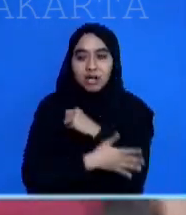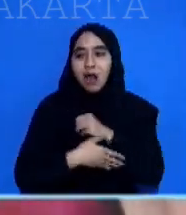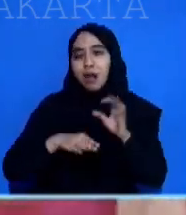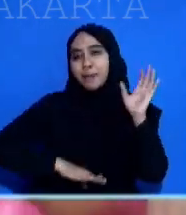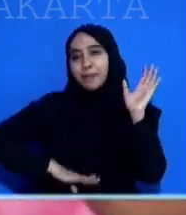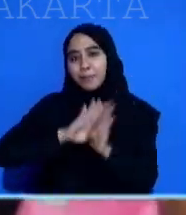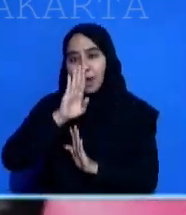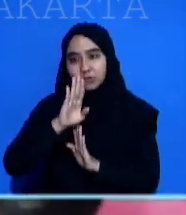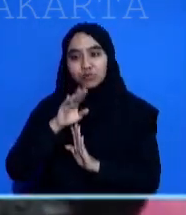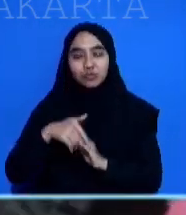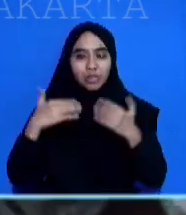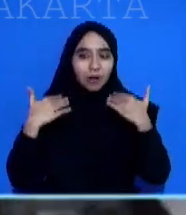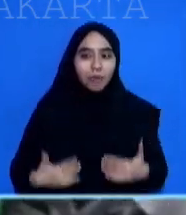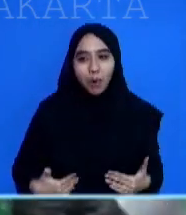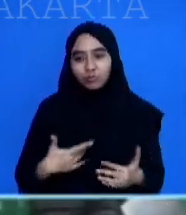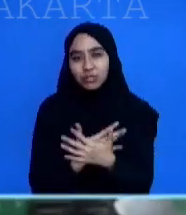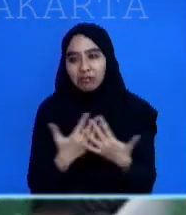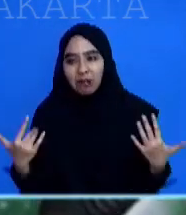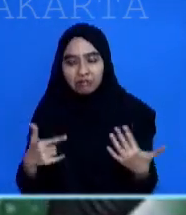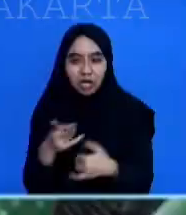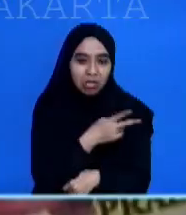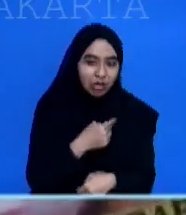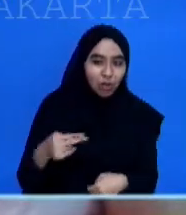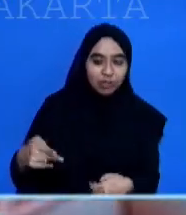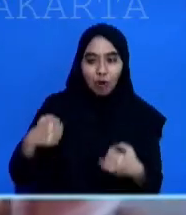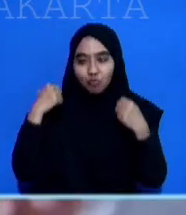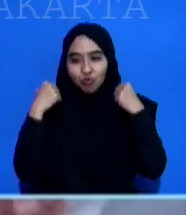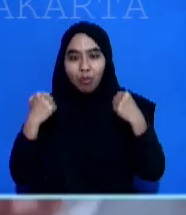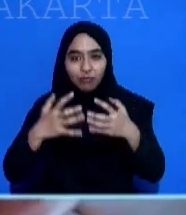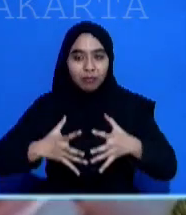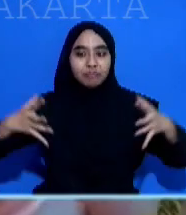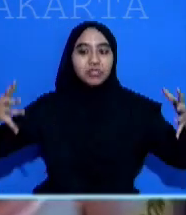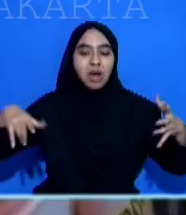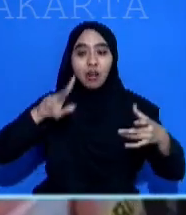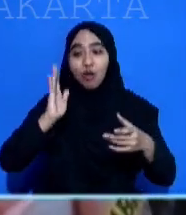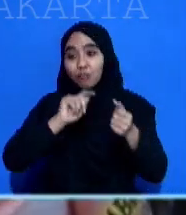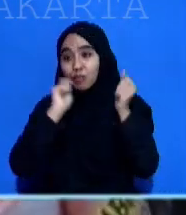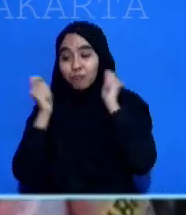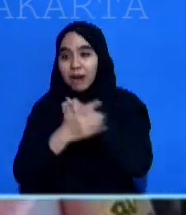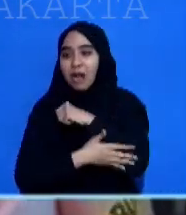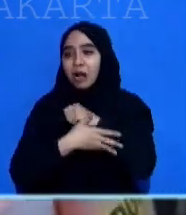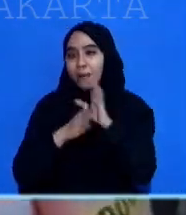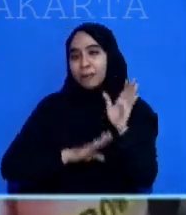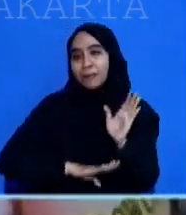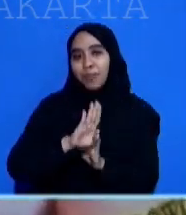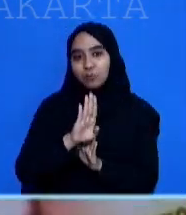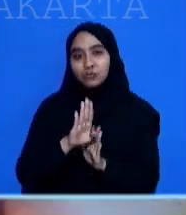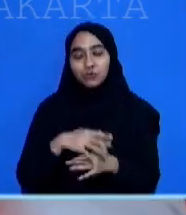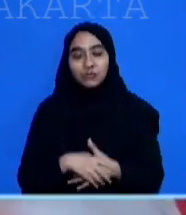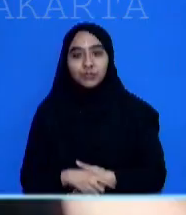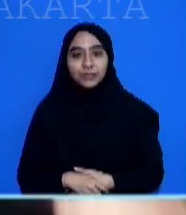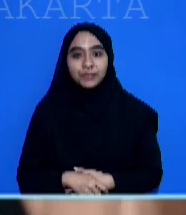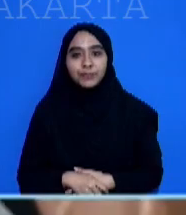sumber daya manusia menjadi kekuatan besar saat Indonesia menjadi negara maju demikian dilaporkan Agung Nugroho dan Arif